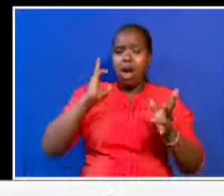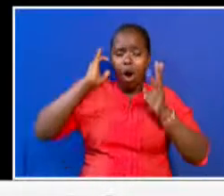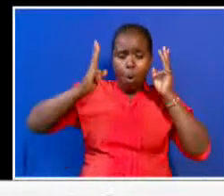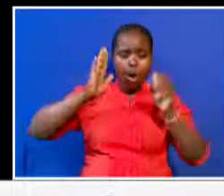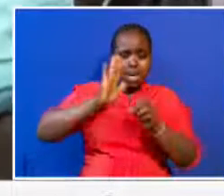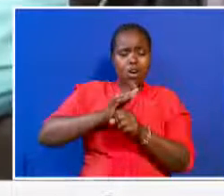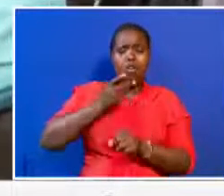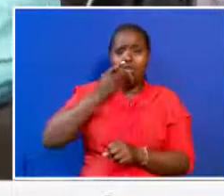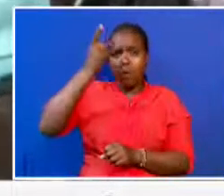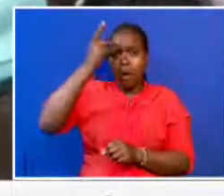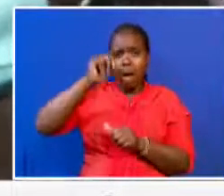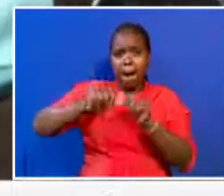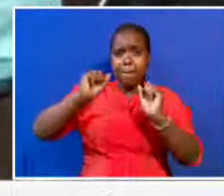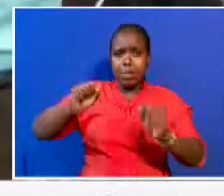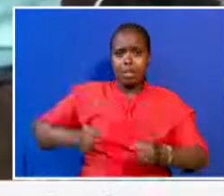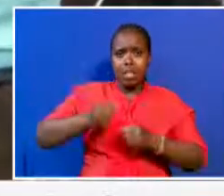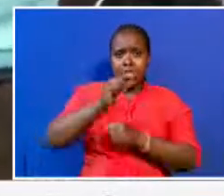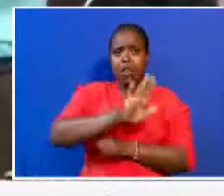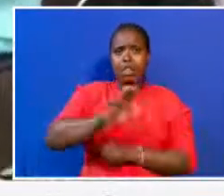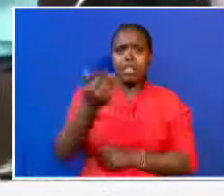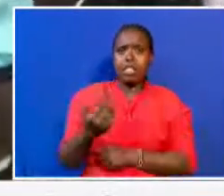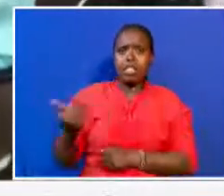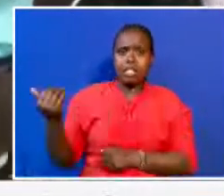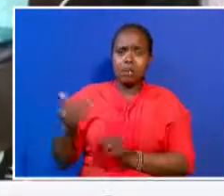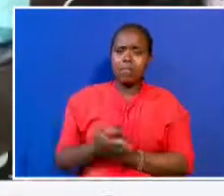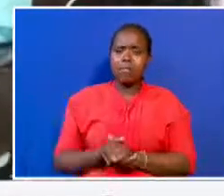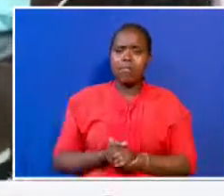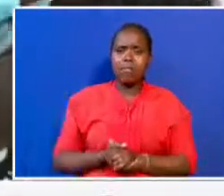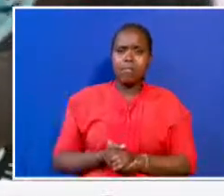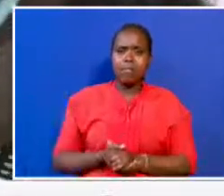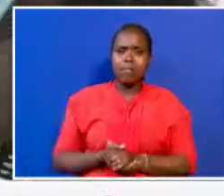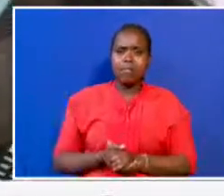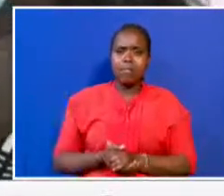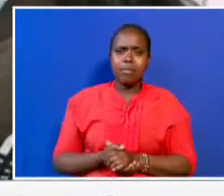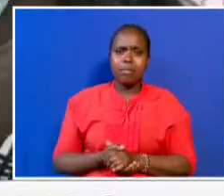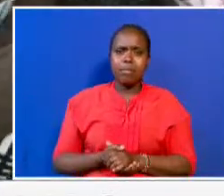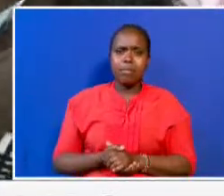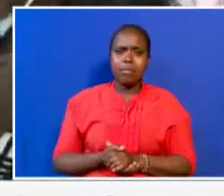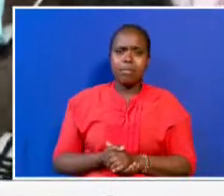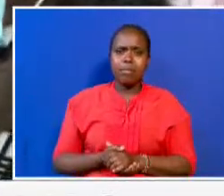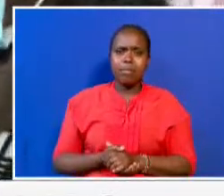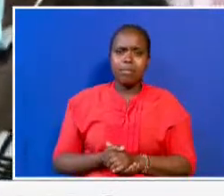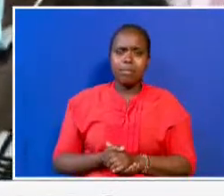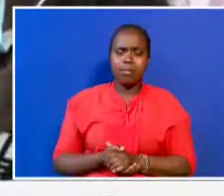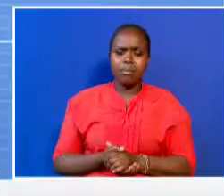wazazi wengi kuhusu usalama wa watoto wao. Njeri Mwangi, Mwale wa Kirk.